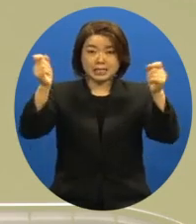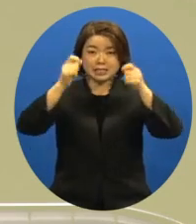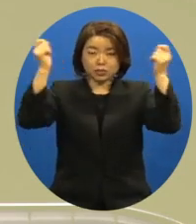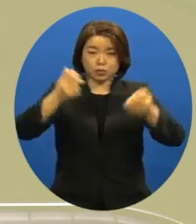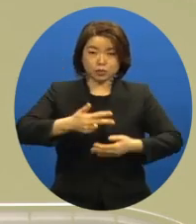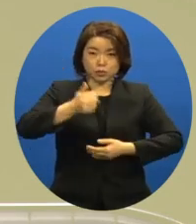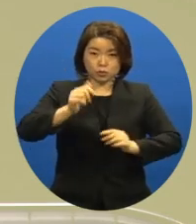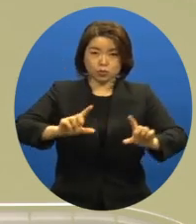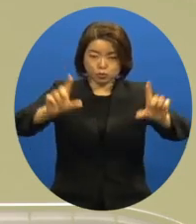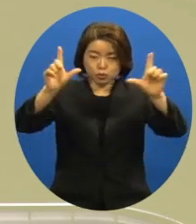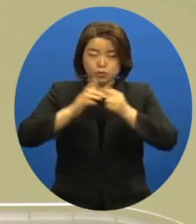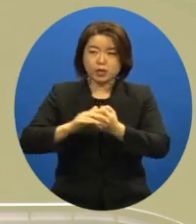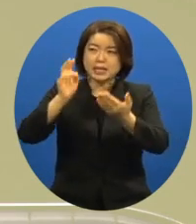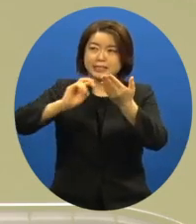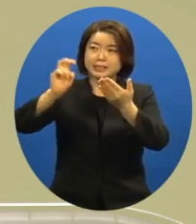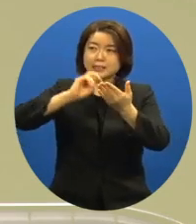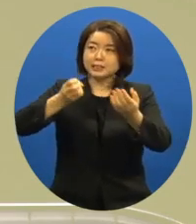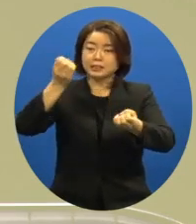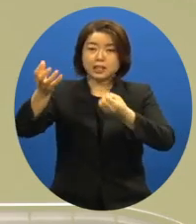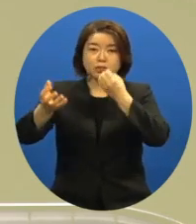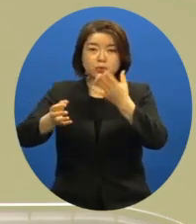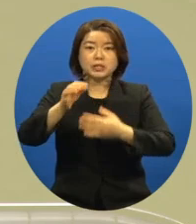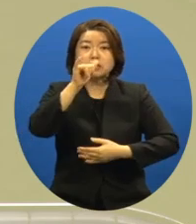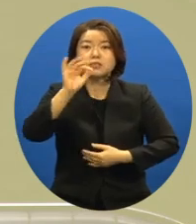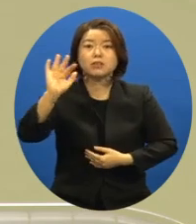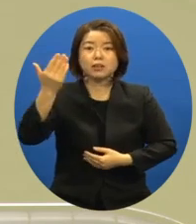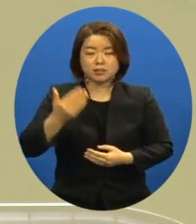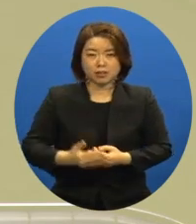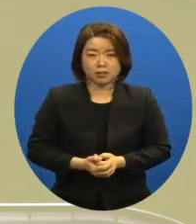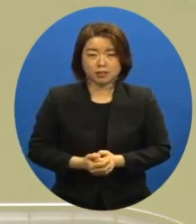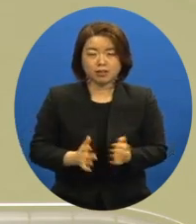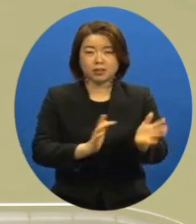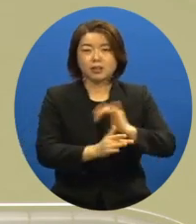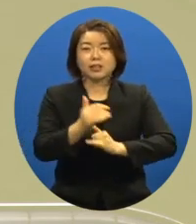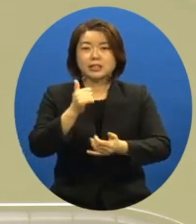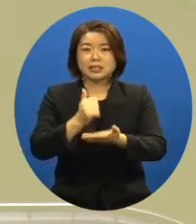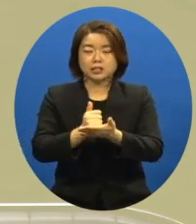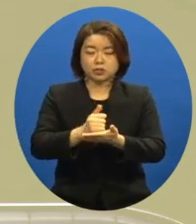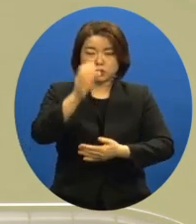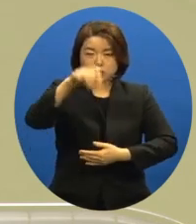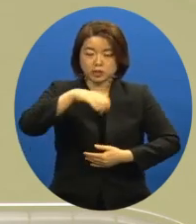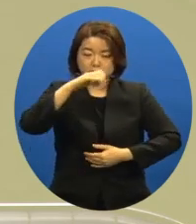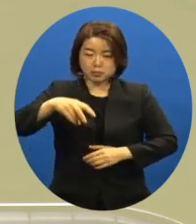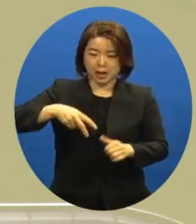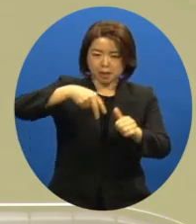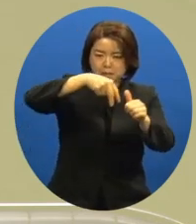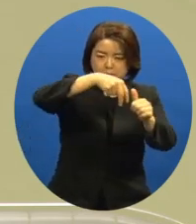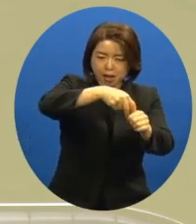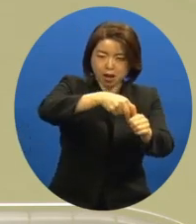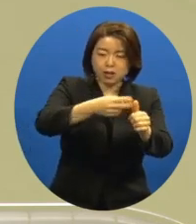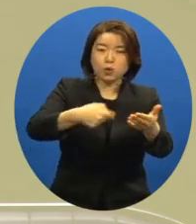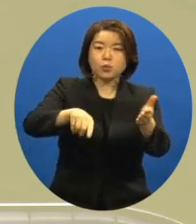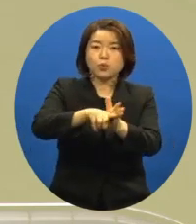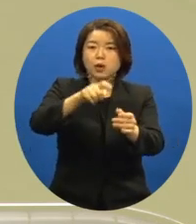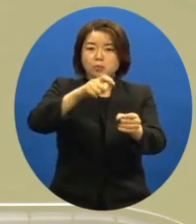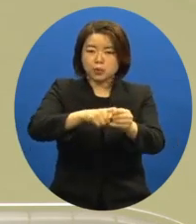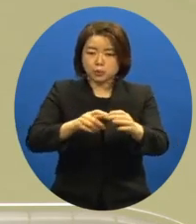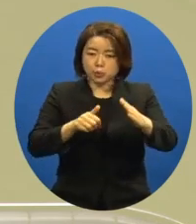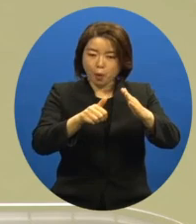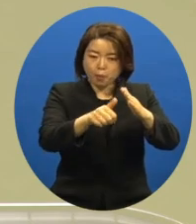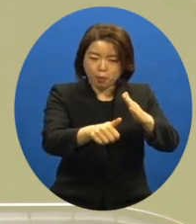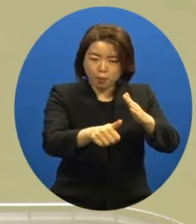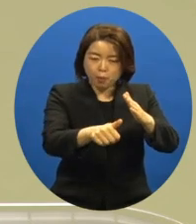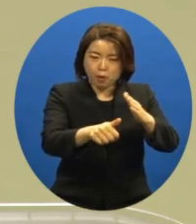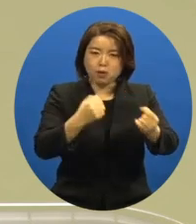종려주일 찬송이 반드시 있어야 한다는 겁니다. 예수님은 십자가에 달리려고 들어가시는 길인데 그런데도 찬송은